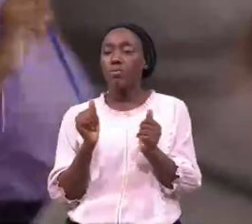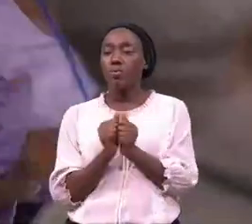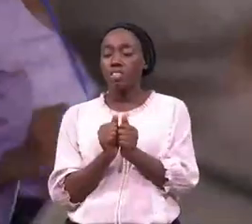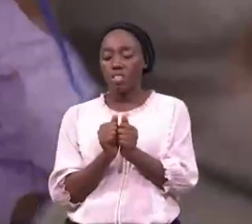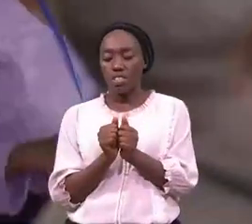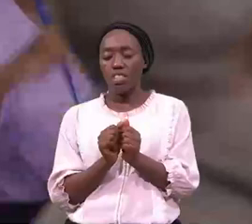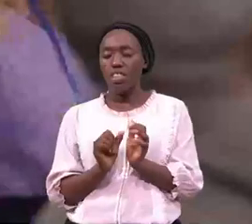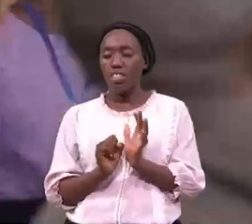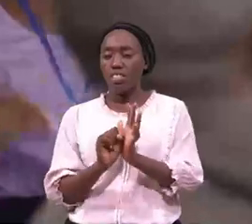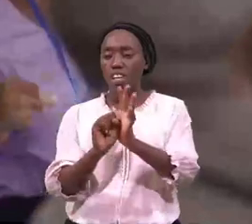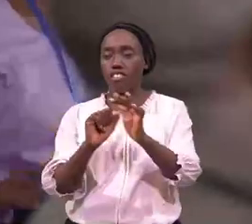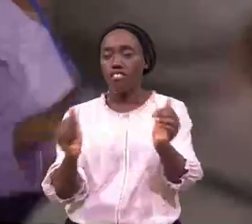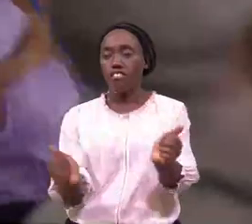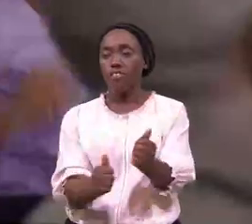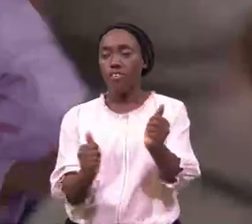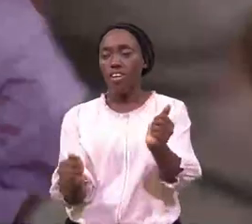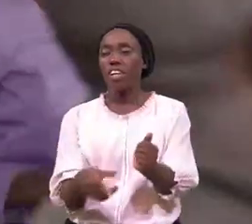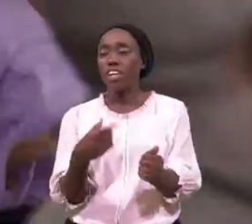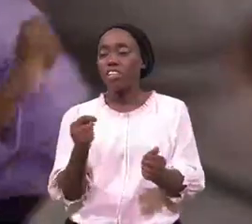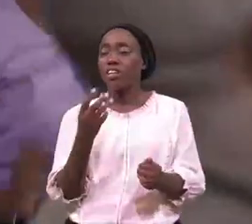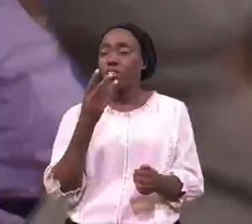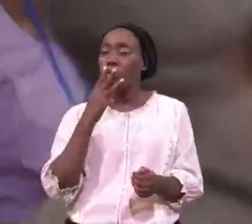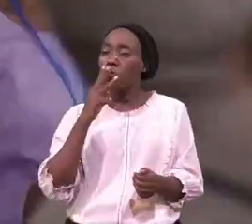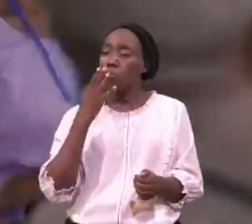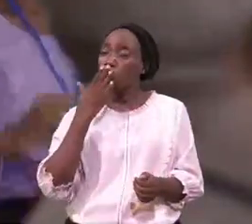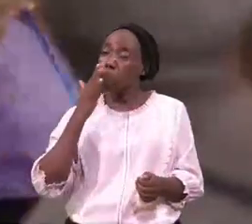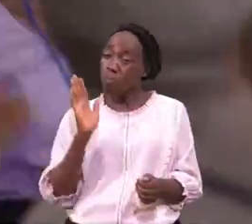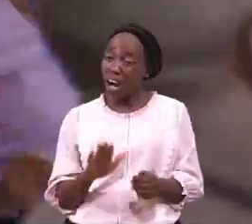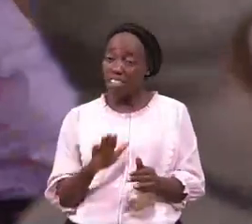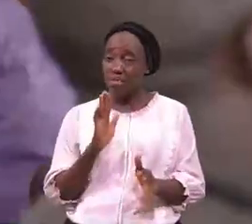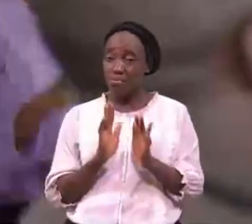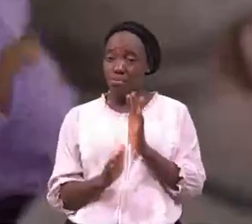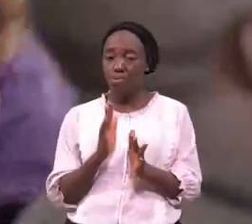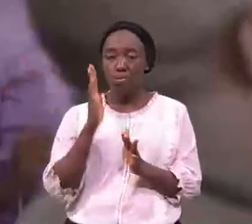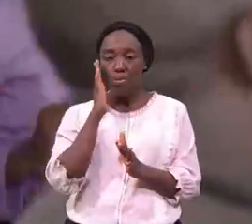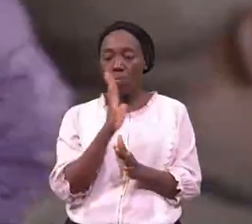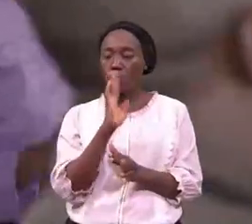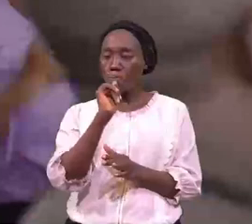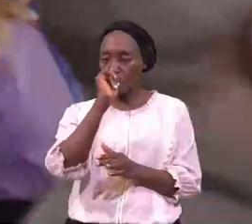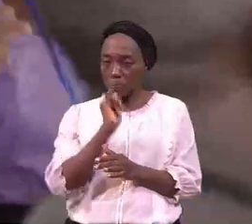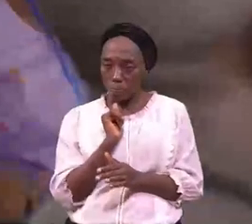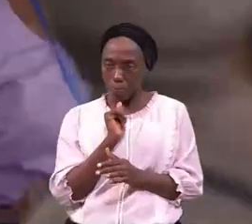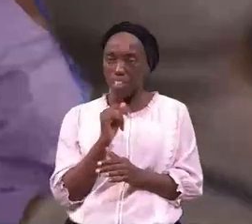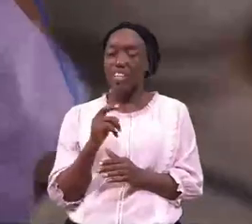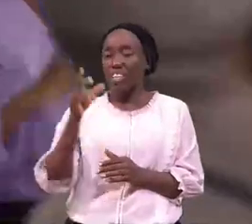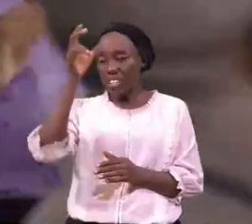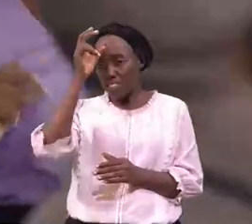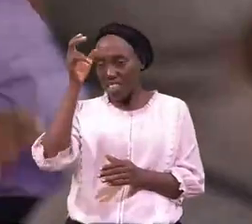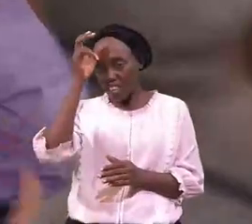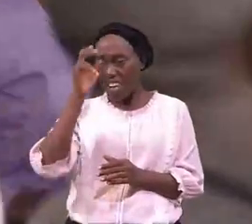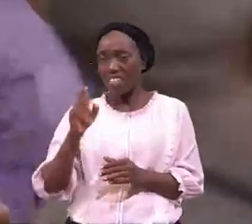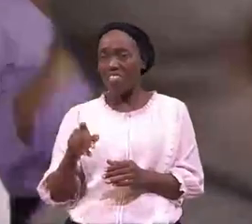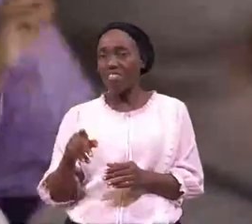t'accompagnent, les méchants seront réduits au silence. Les agents de Satan